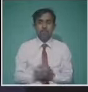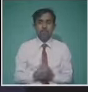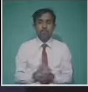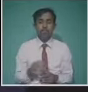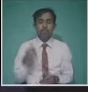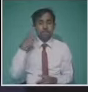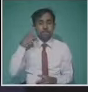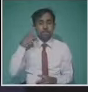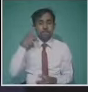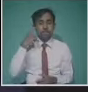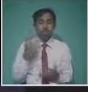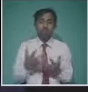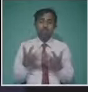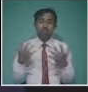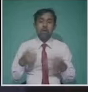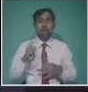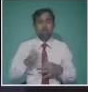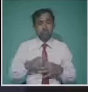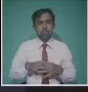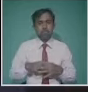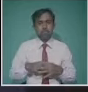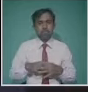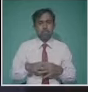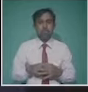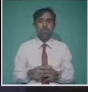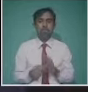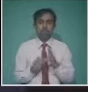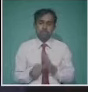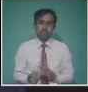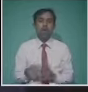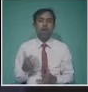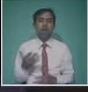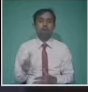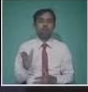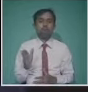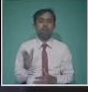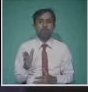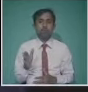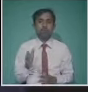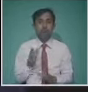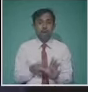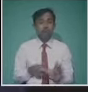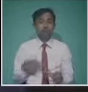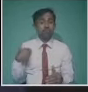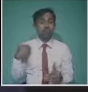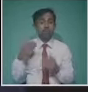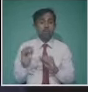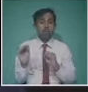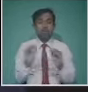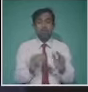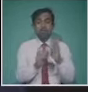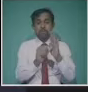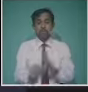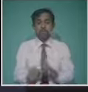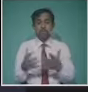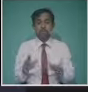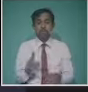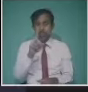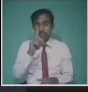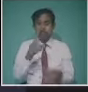දැඩි කලකිරීමට හේතු වෙච්ච කාරණාවක්. උන්ට මහා අසාධාරණයක් වෙලා තියෙනවා මම හිතන්නේ වසර ගණනාවකට පස්සේ මේ අසාධාරණයට පත් වෙන